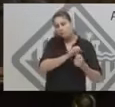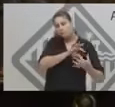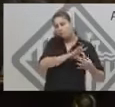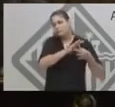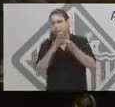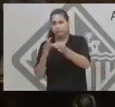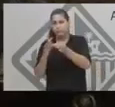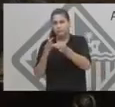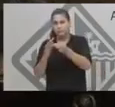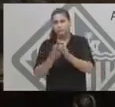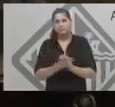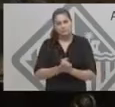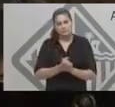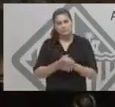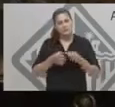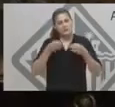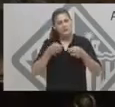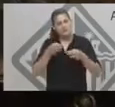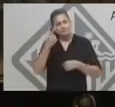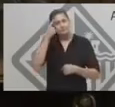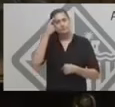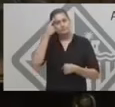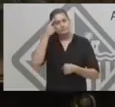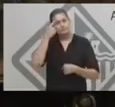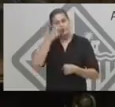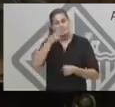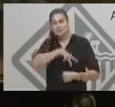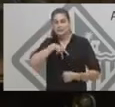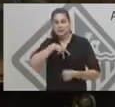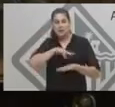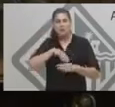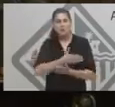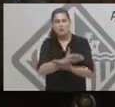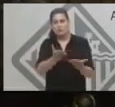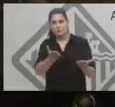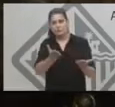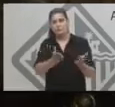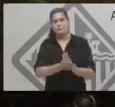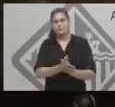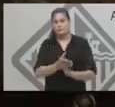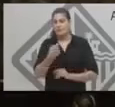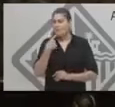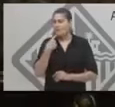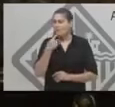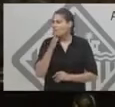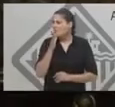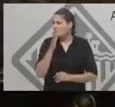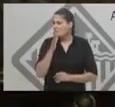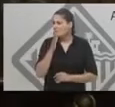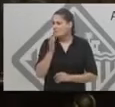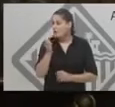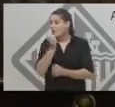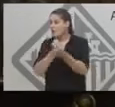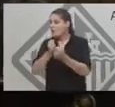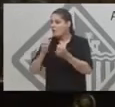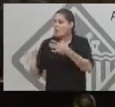data de caducitat, i sempre tenint en compte l'interès general de la ciutat. Per què dic això? Perquè si xerram d'economia